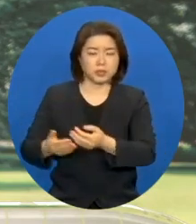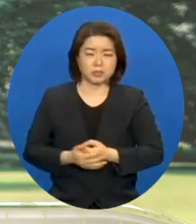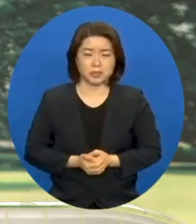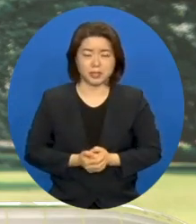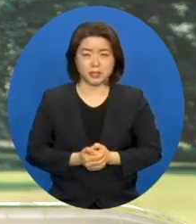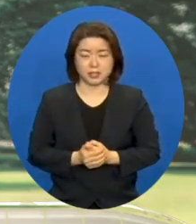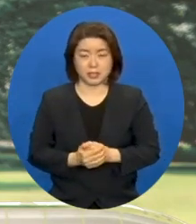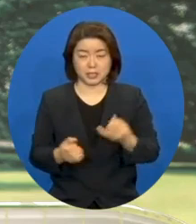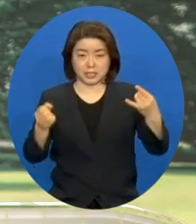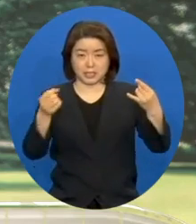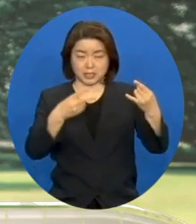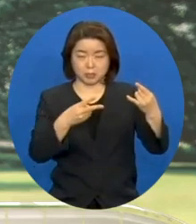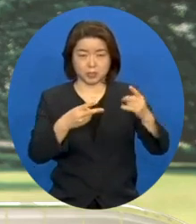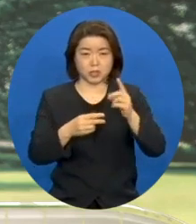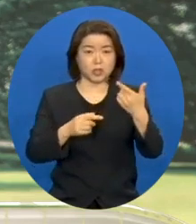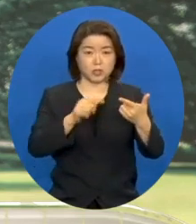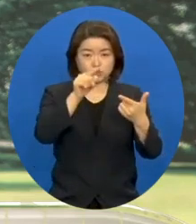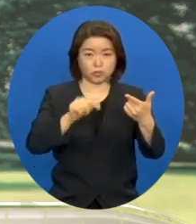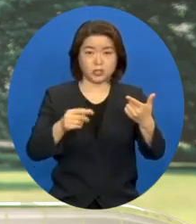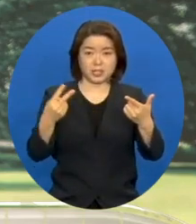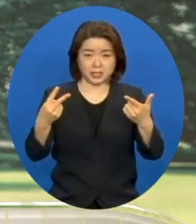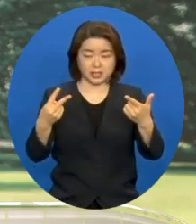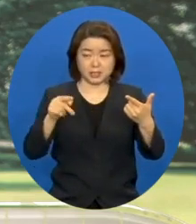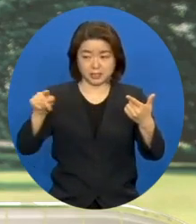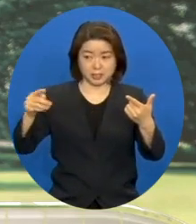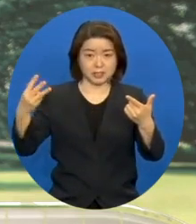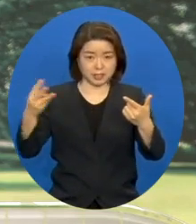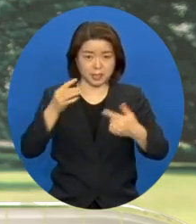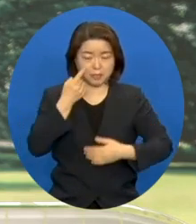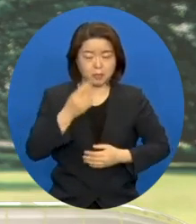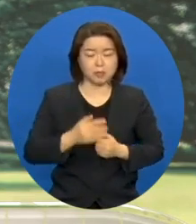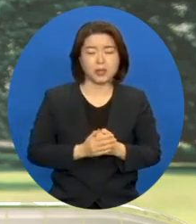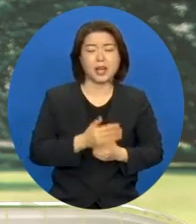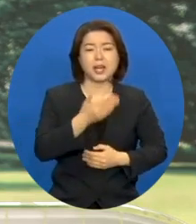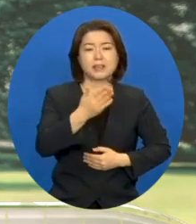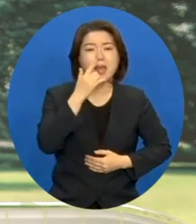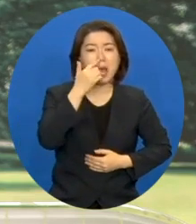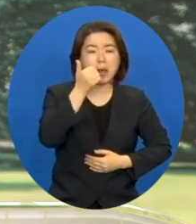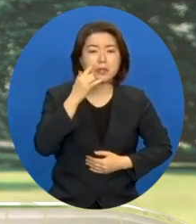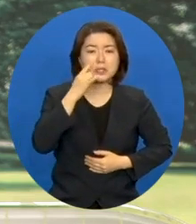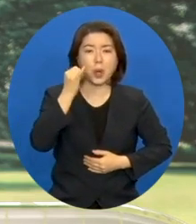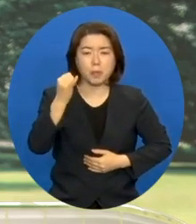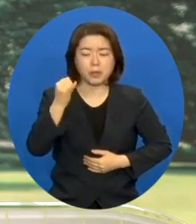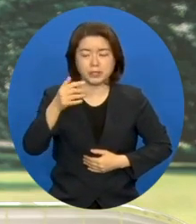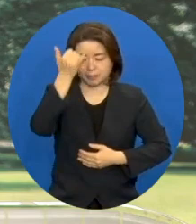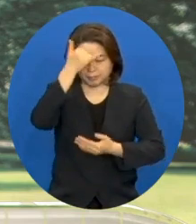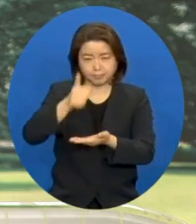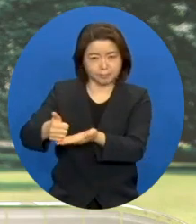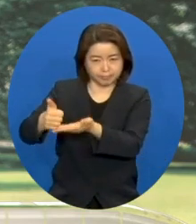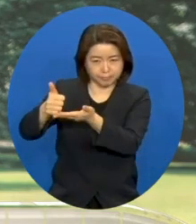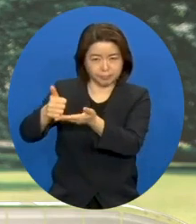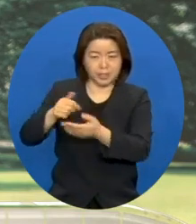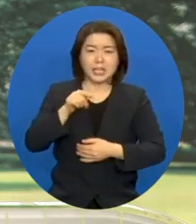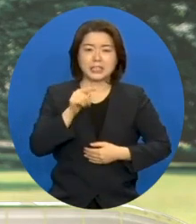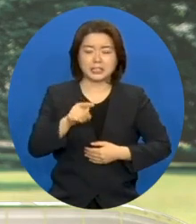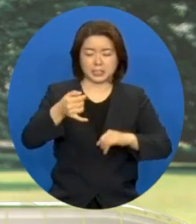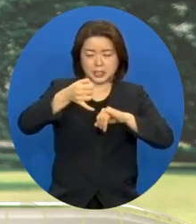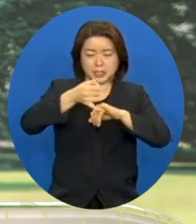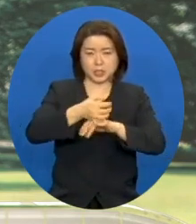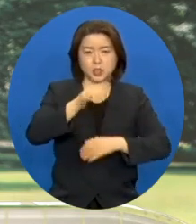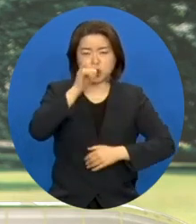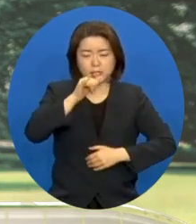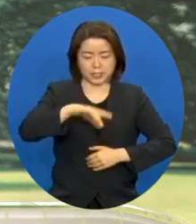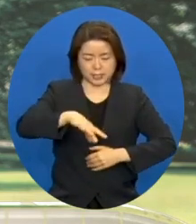에베소서 6장 2절 3절에 보면 내 아버지와 어머니를 공경하라, 이것이 약속이 있는